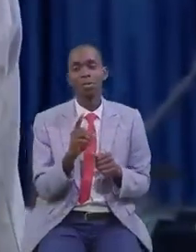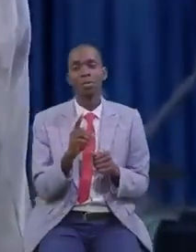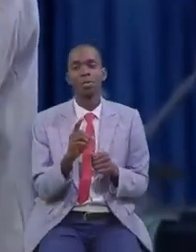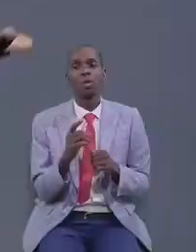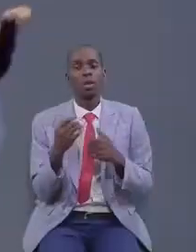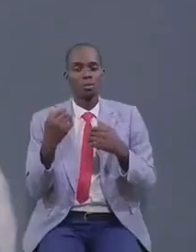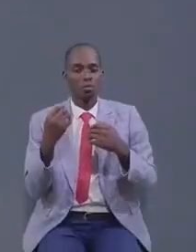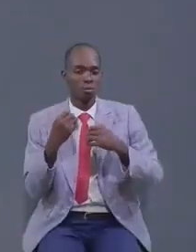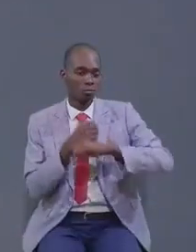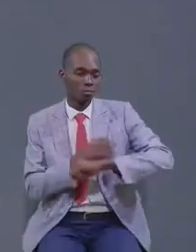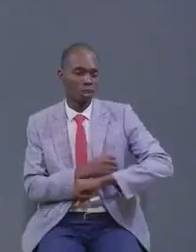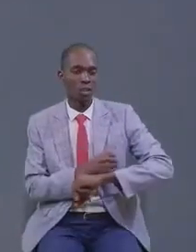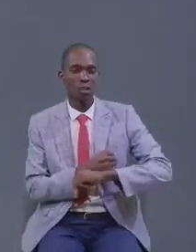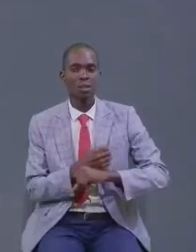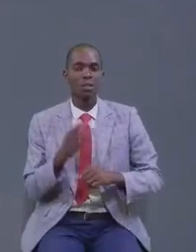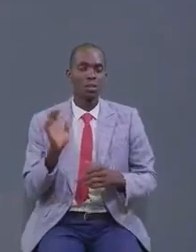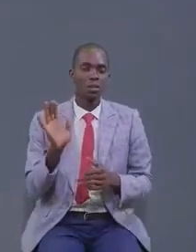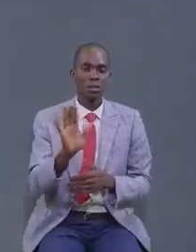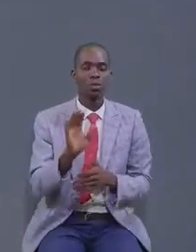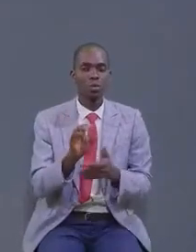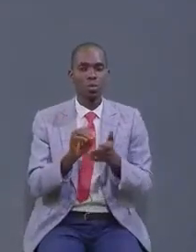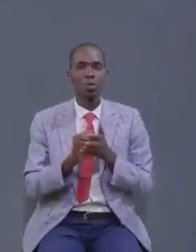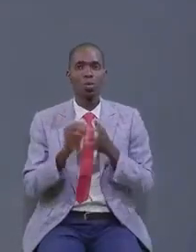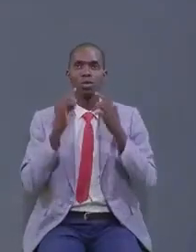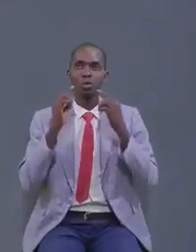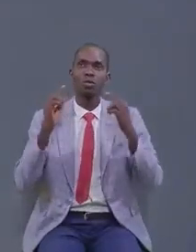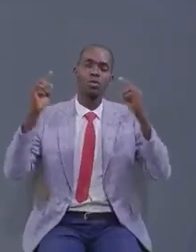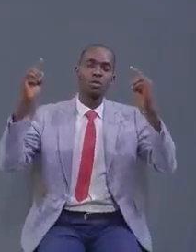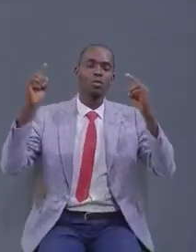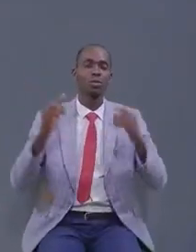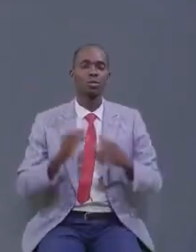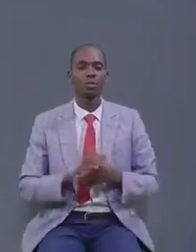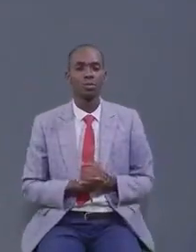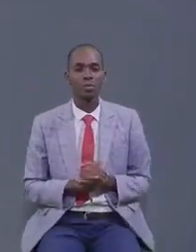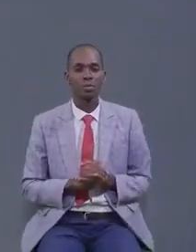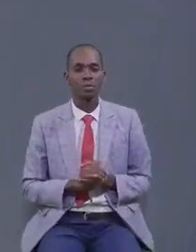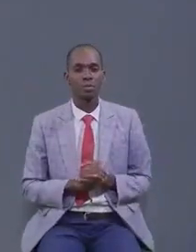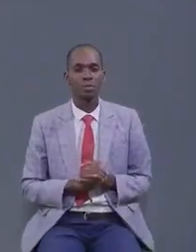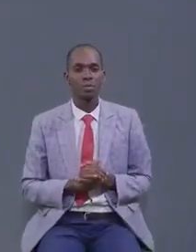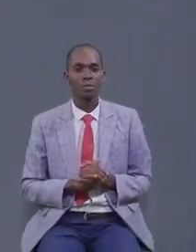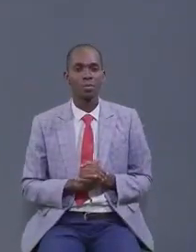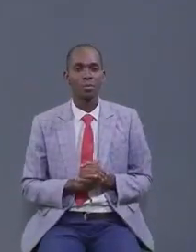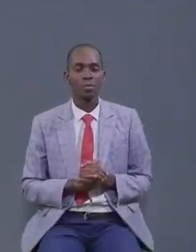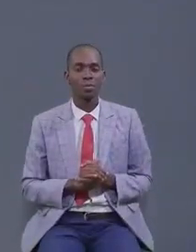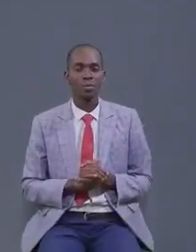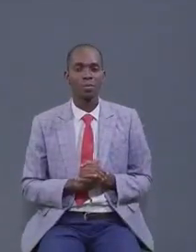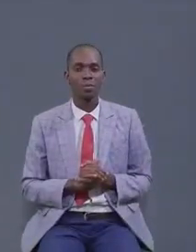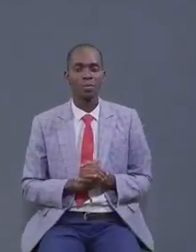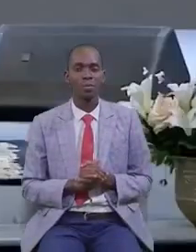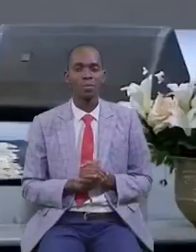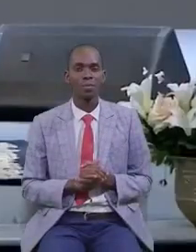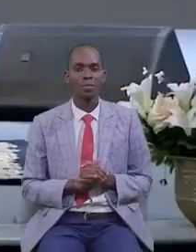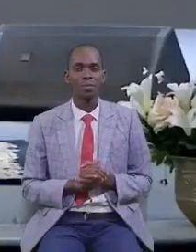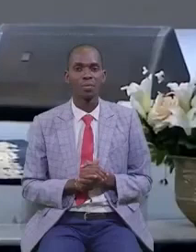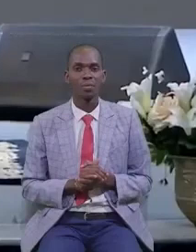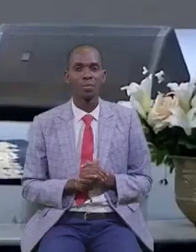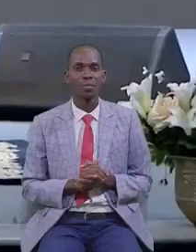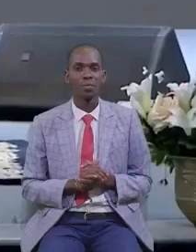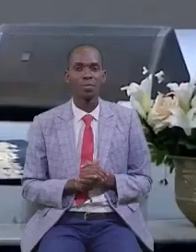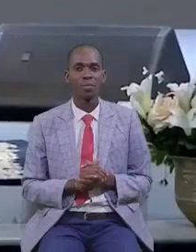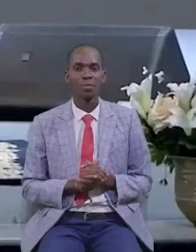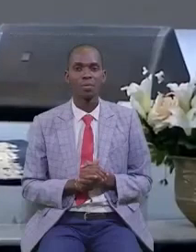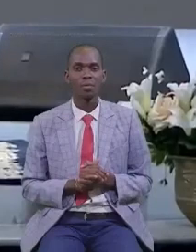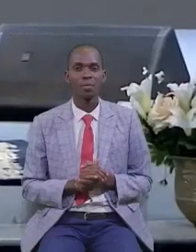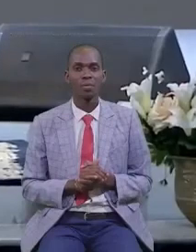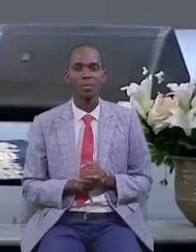watches over his achievement. ప్రతి ఒక్కరు కూడా వారి జాతీయత ఏదైనా, వారి గత చరిత్ర ఏదైనా, వారు